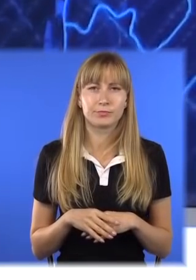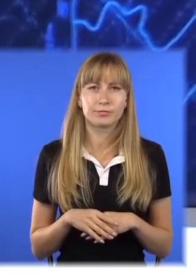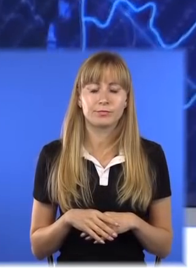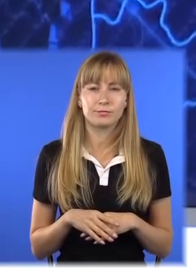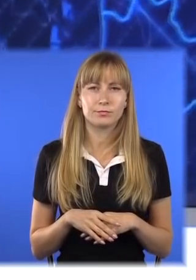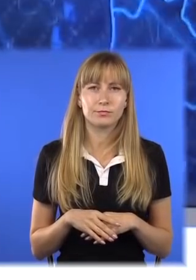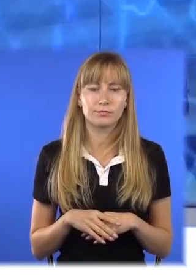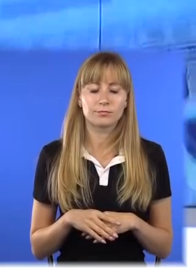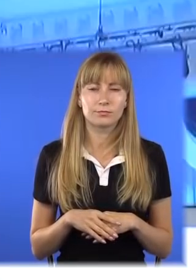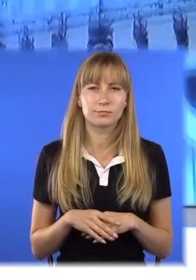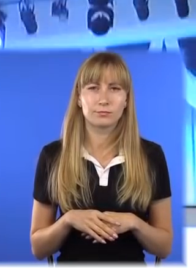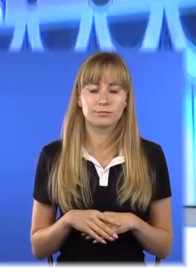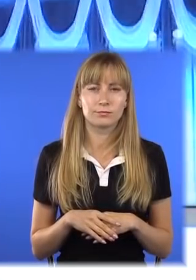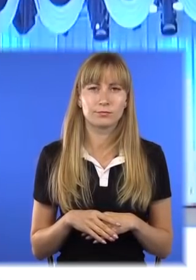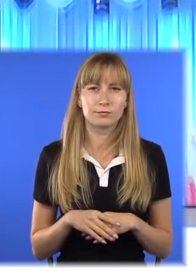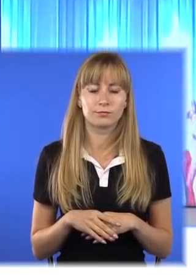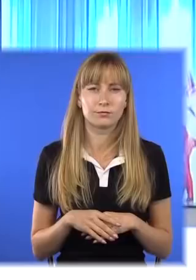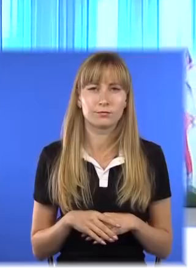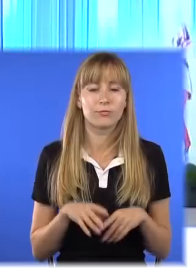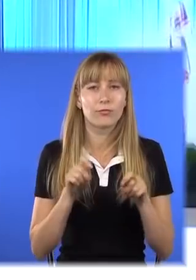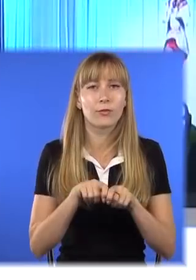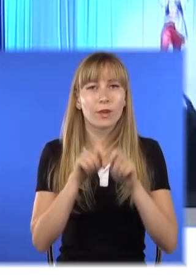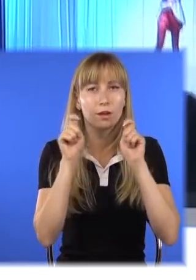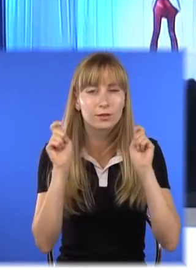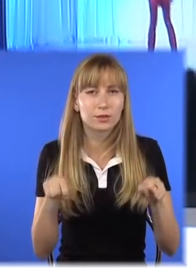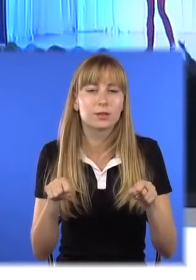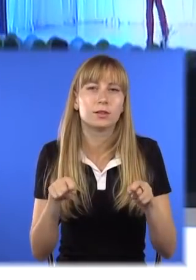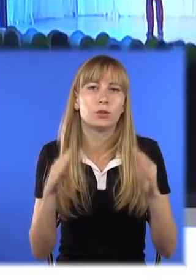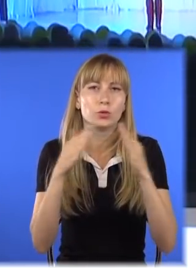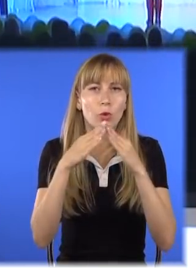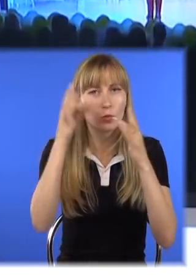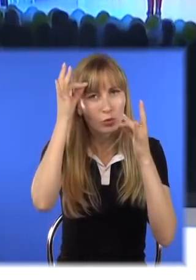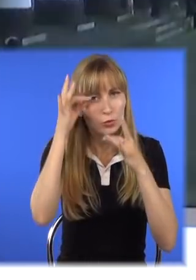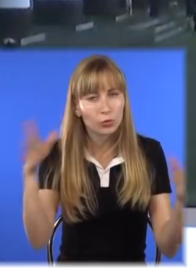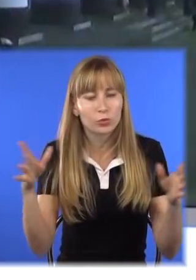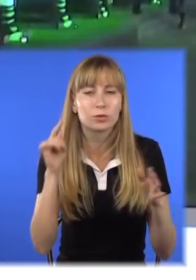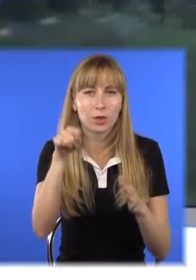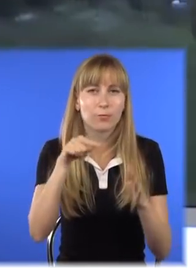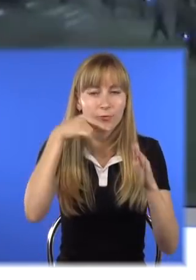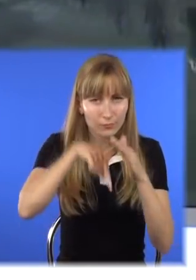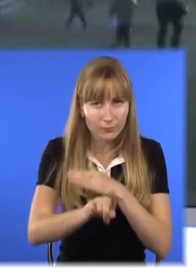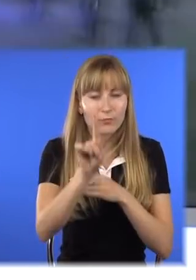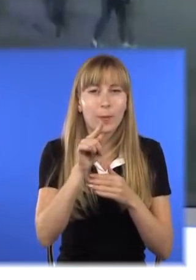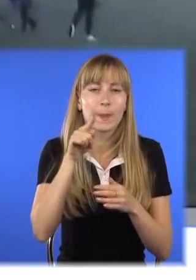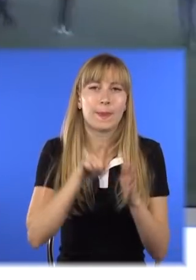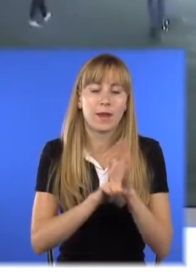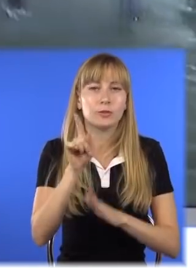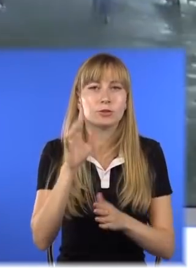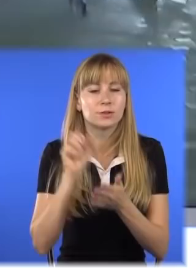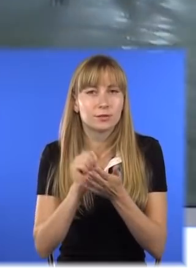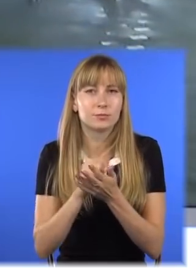Відкрили сезон. У Палаці культури Карачуни розпочалися заняття. Ювілейний 60-й сезон стартував з великого